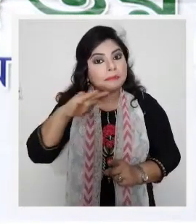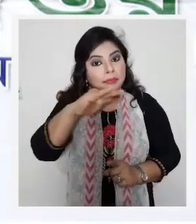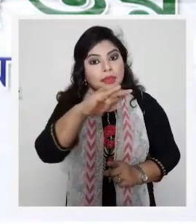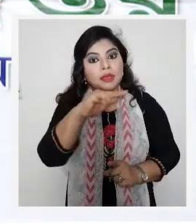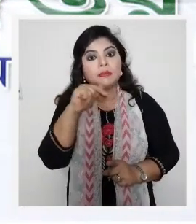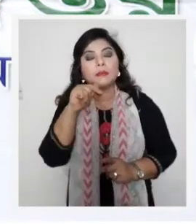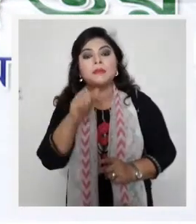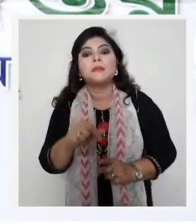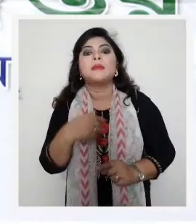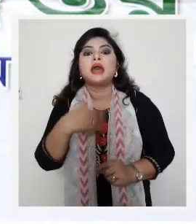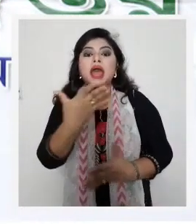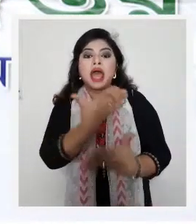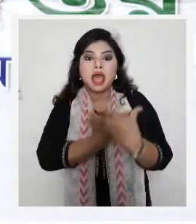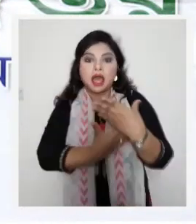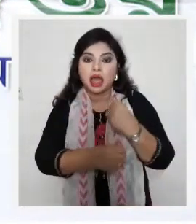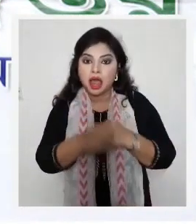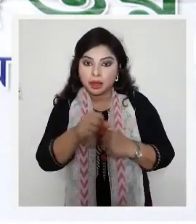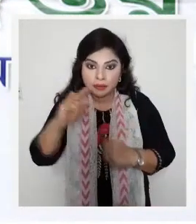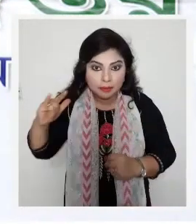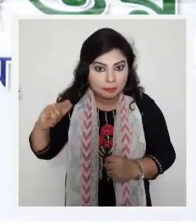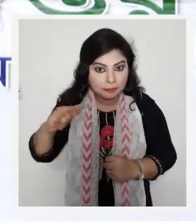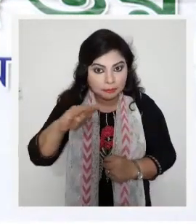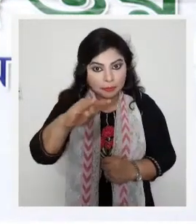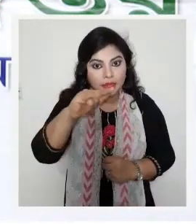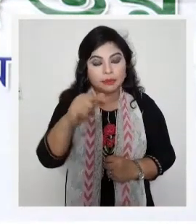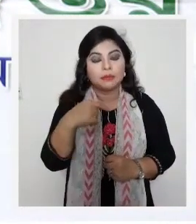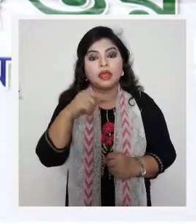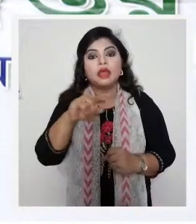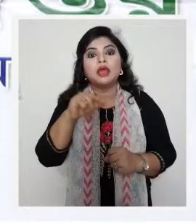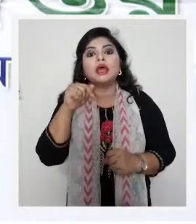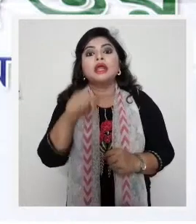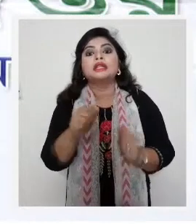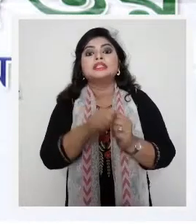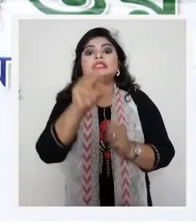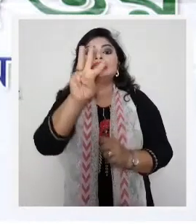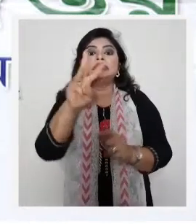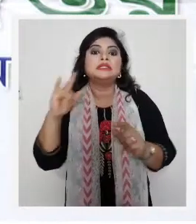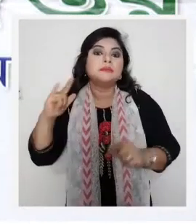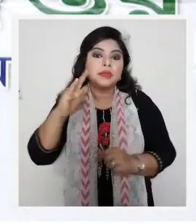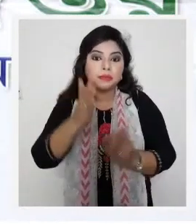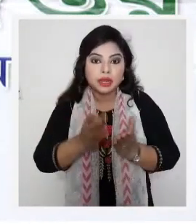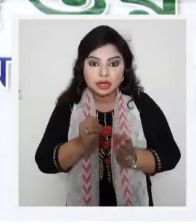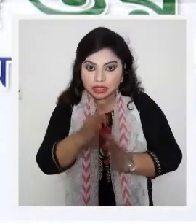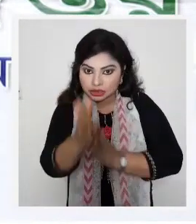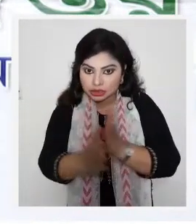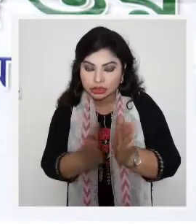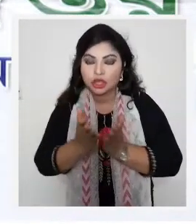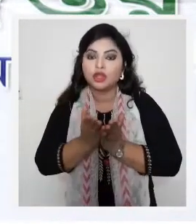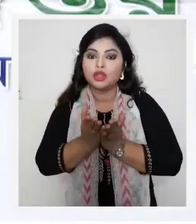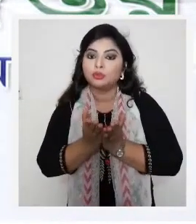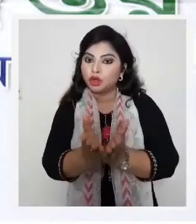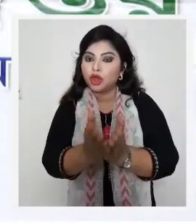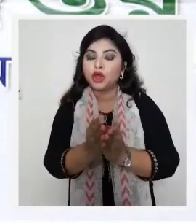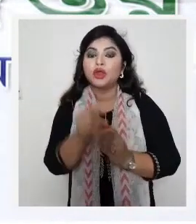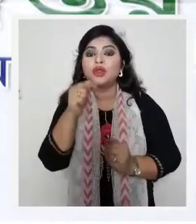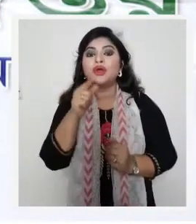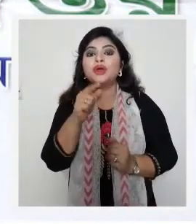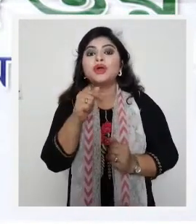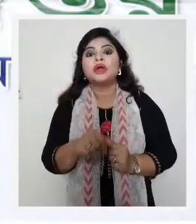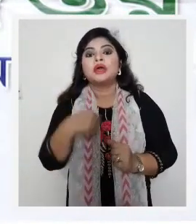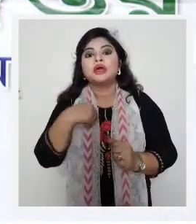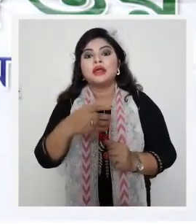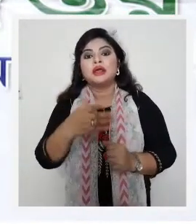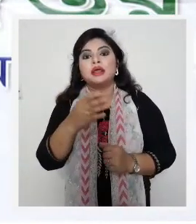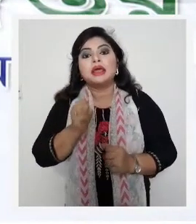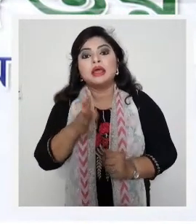24 ঘন্টায় মোট স্ক্রিনিং হয়েছে 1,027 জন। এ পর্যন্ত সকল বিমানবন্দর এবং ক্যান্টনমেন্ট, সকল